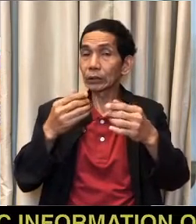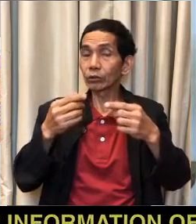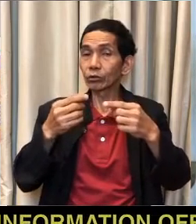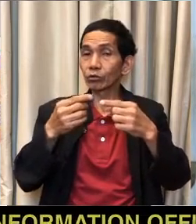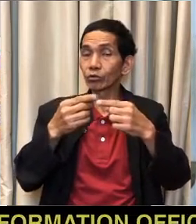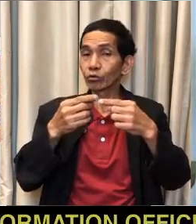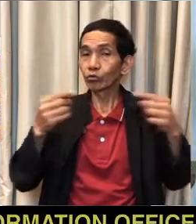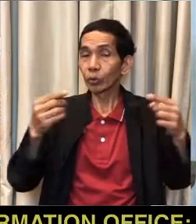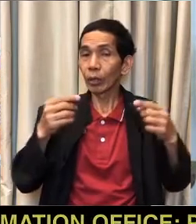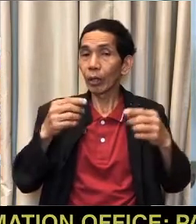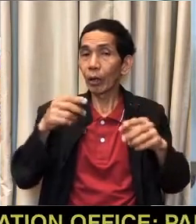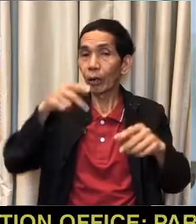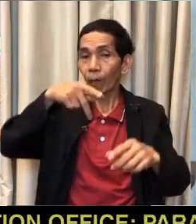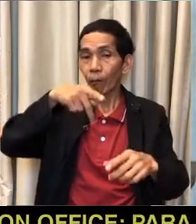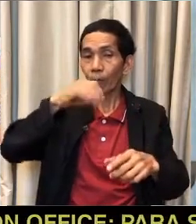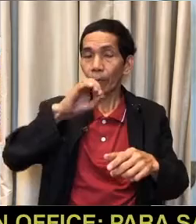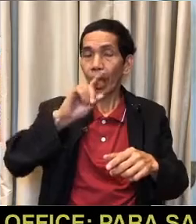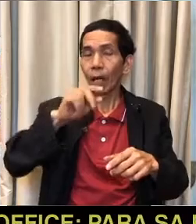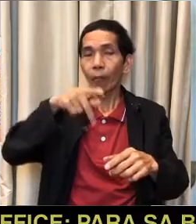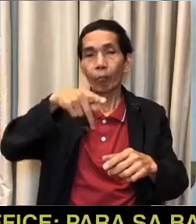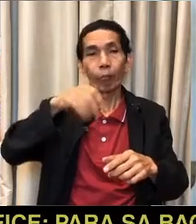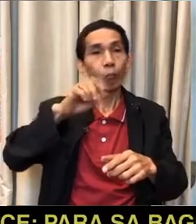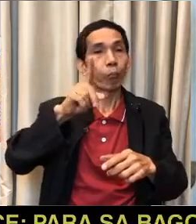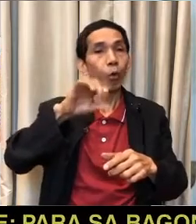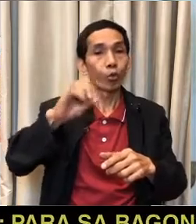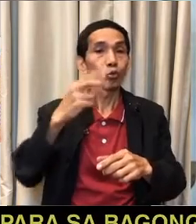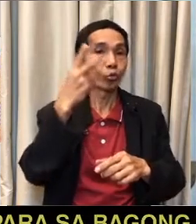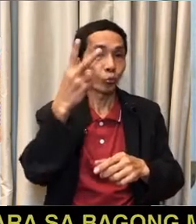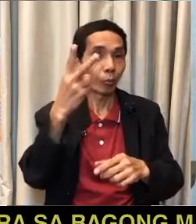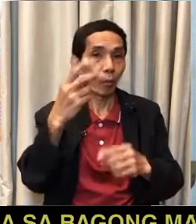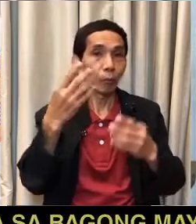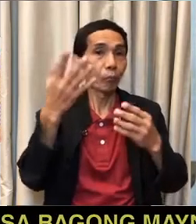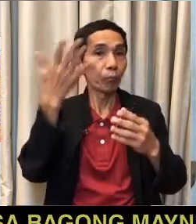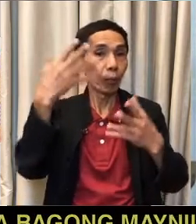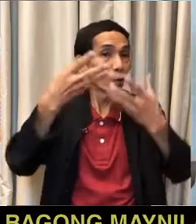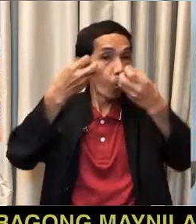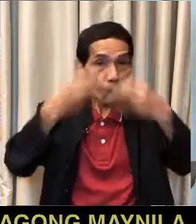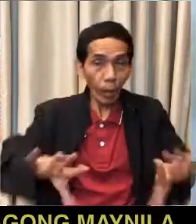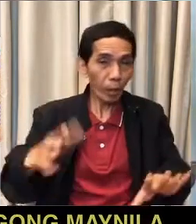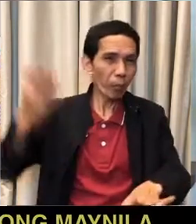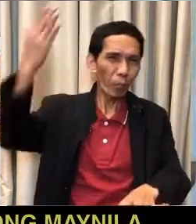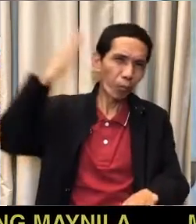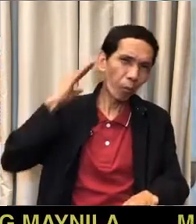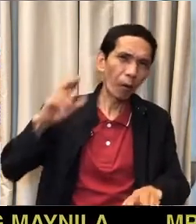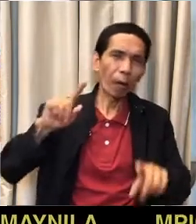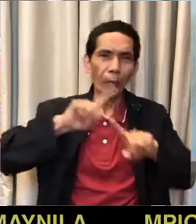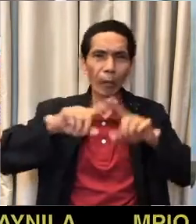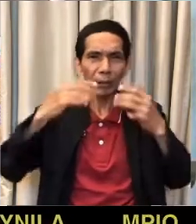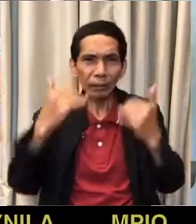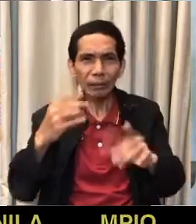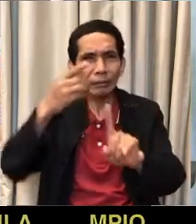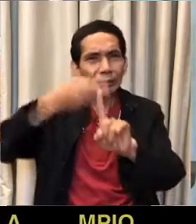yung polio type 2. Dati po, nawala na po yan eh. Kaya lang po, this